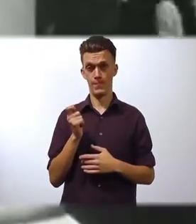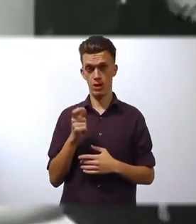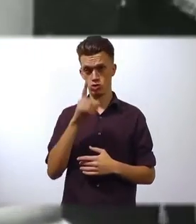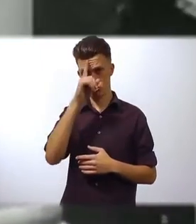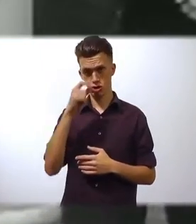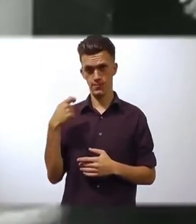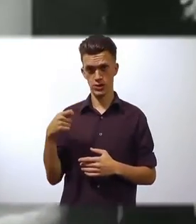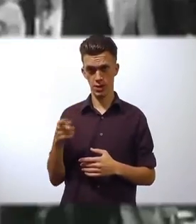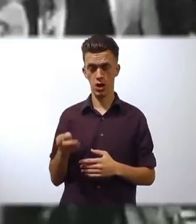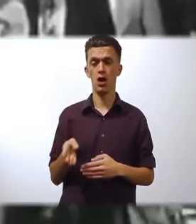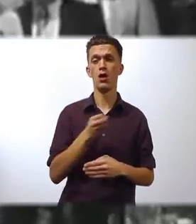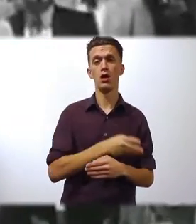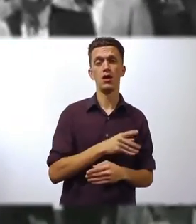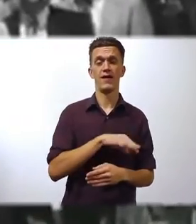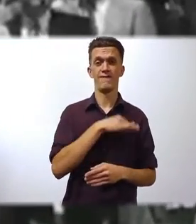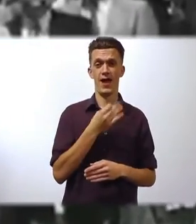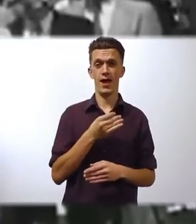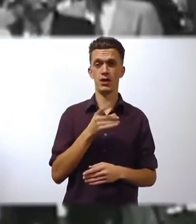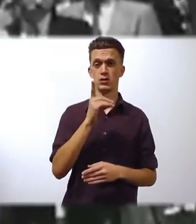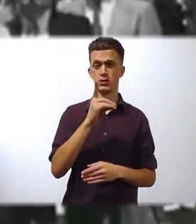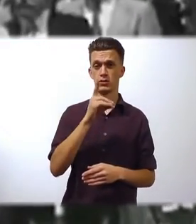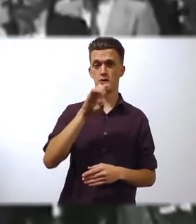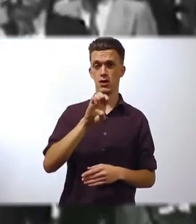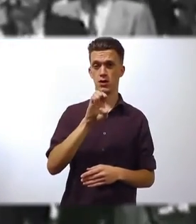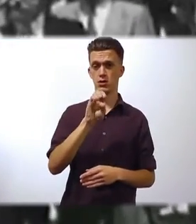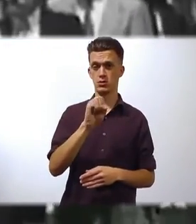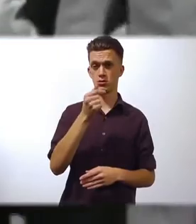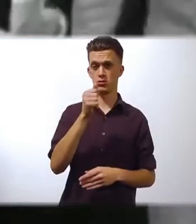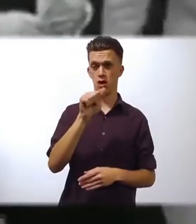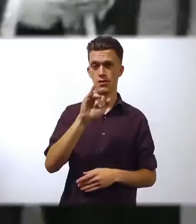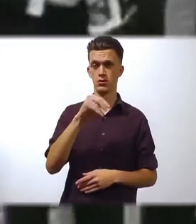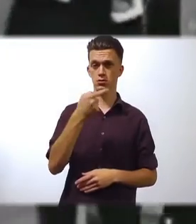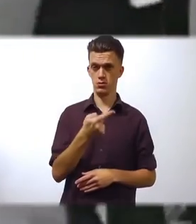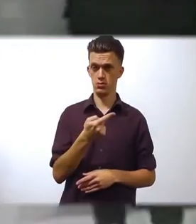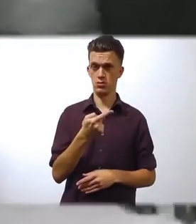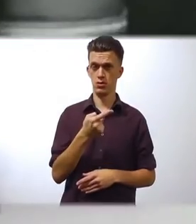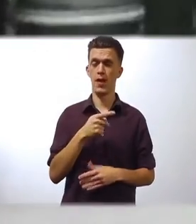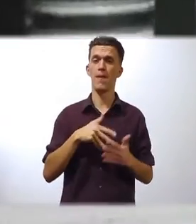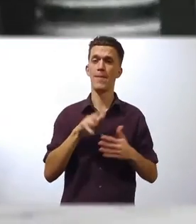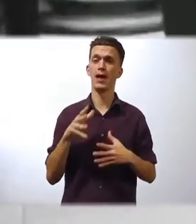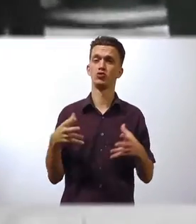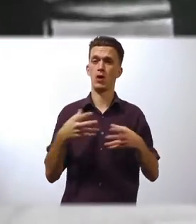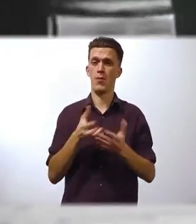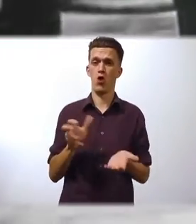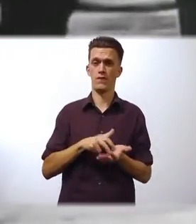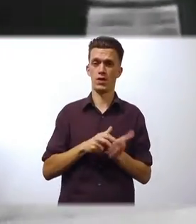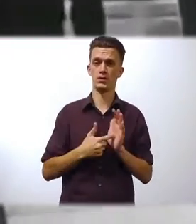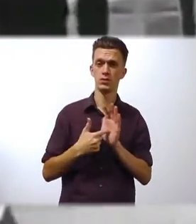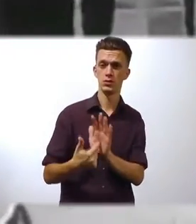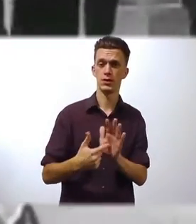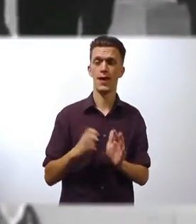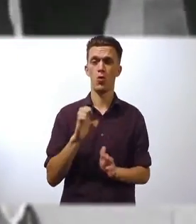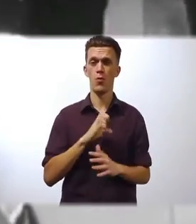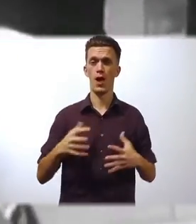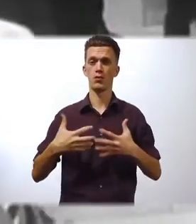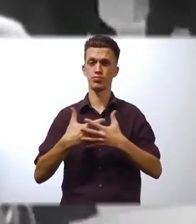Helmut Schmidt, Valéry Giscard d'Estaing in Verbindung gebracht, die das erste Mal vielleicht wirklich als ein Couple franco-allemand auftraten, auch auf großen